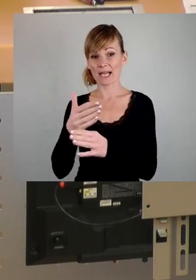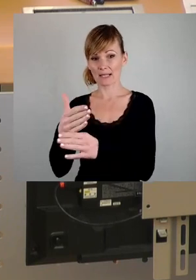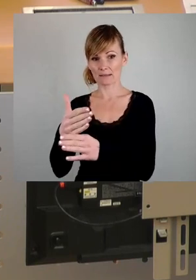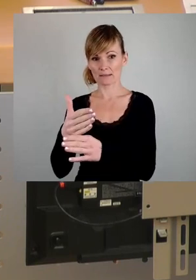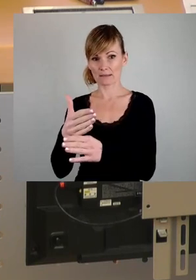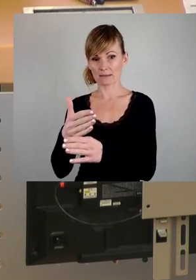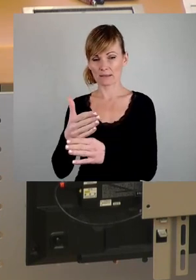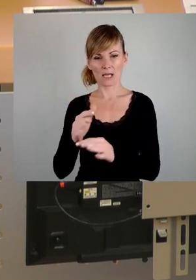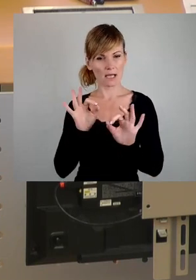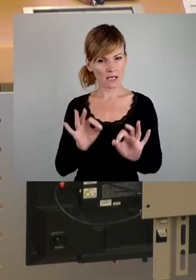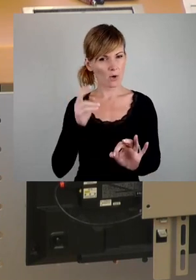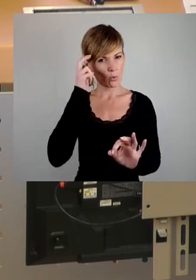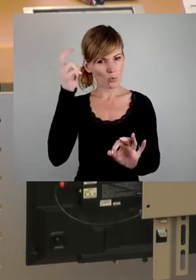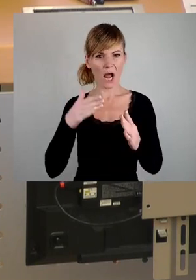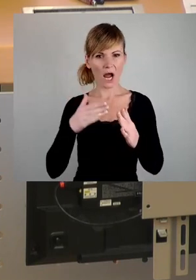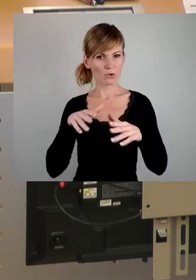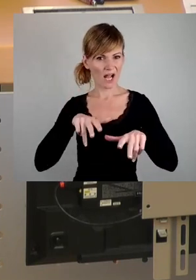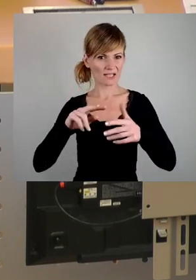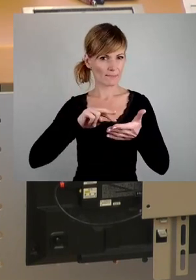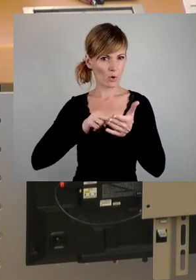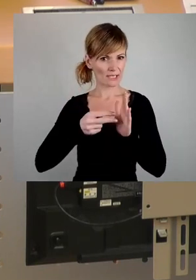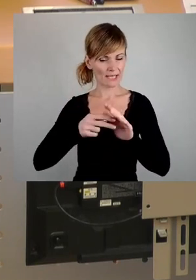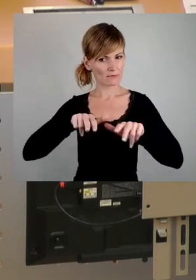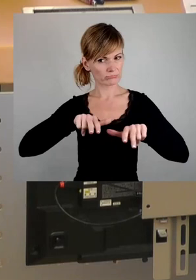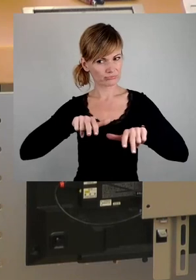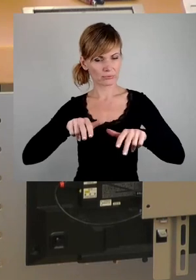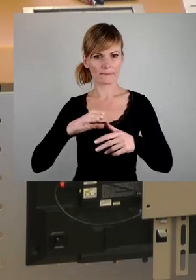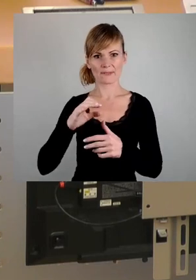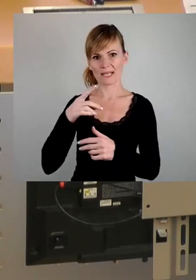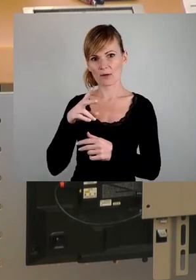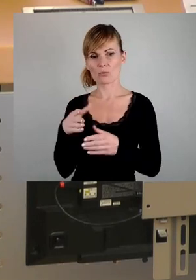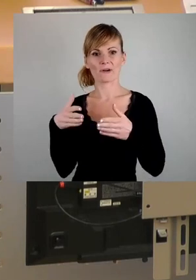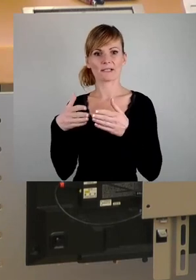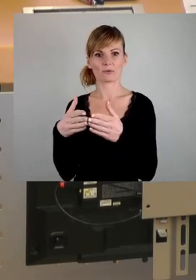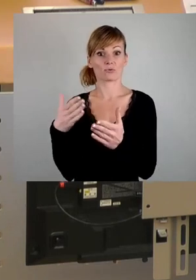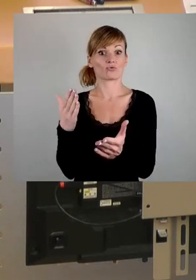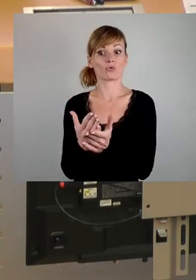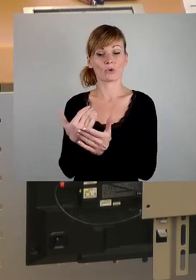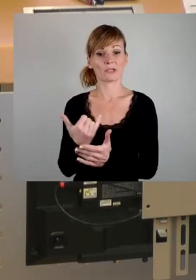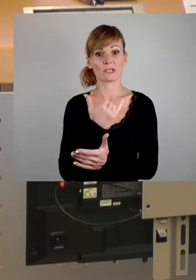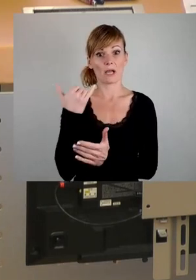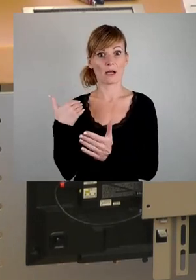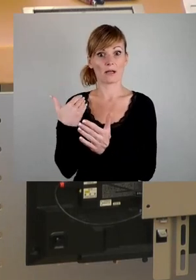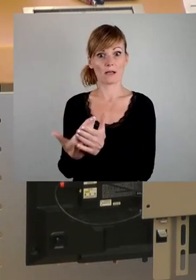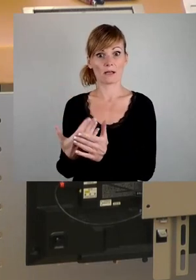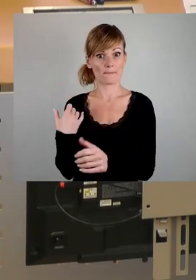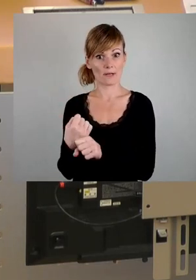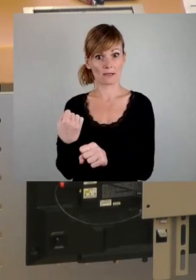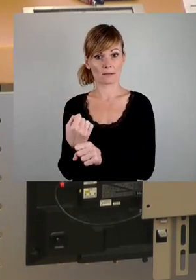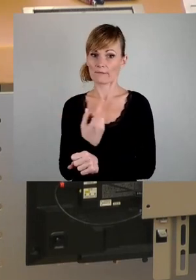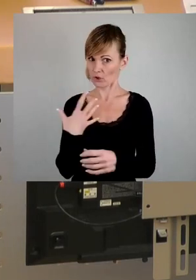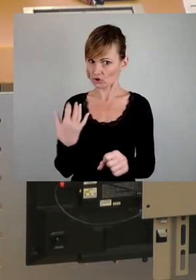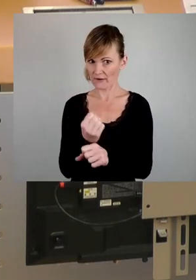Haushaltspolitik, wie sie die CDU-Fraktion seit Jahren hier gestaltet, schaffen wir das.